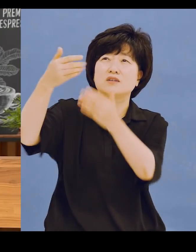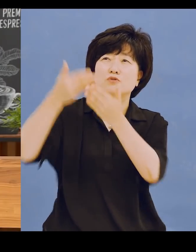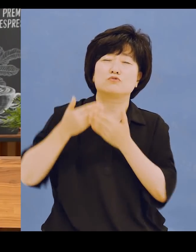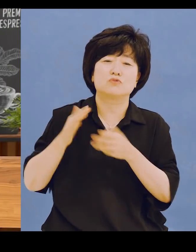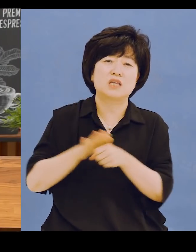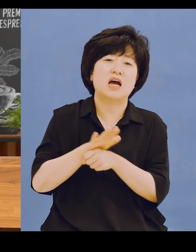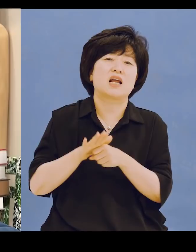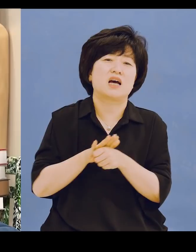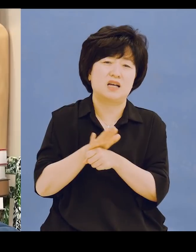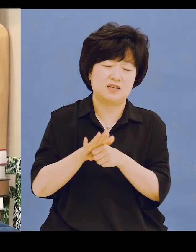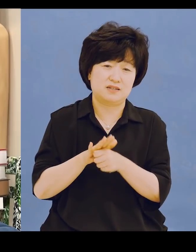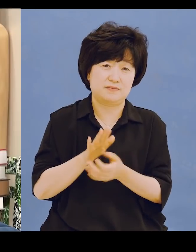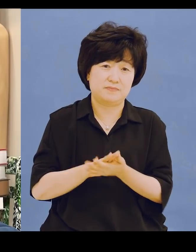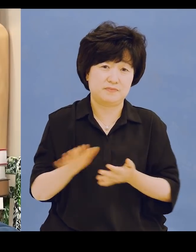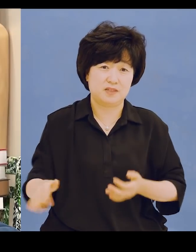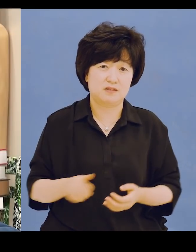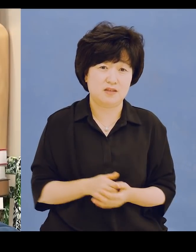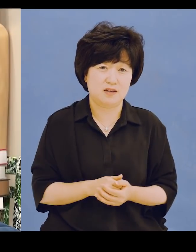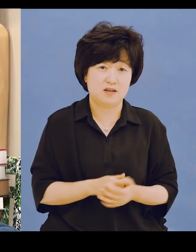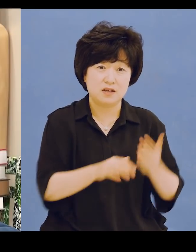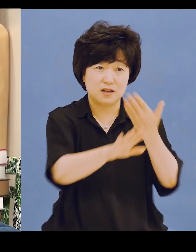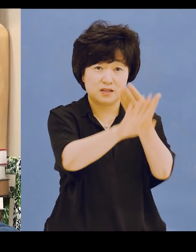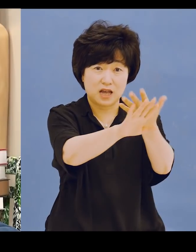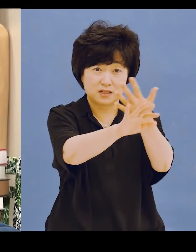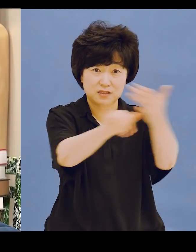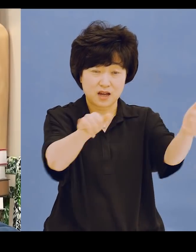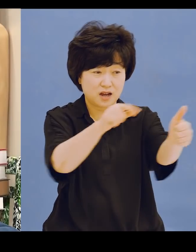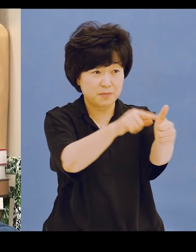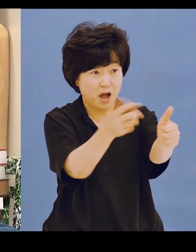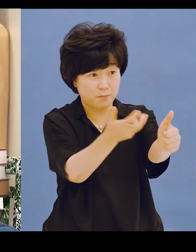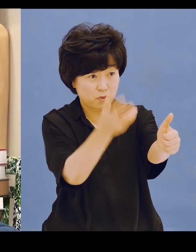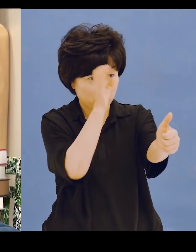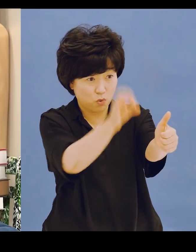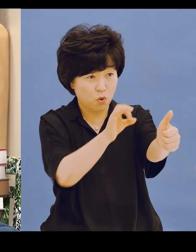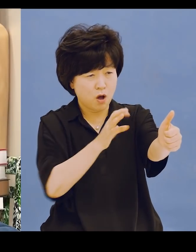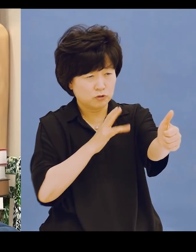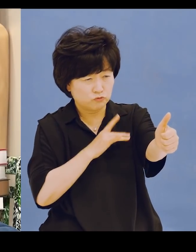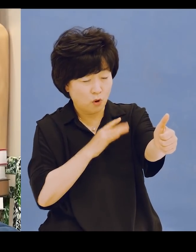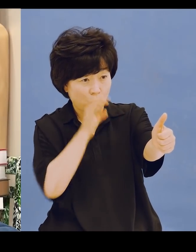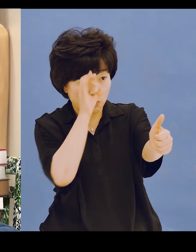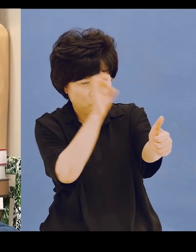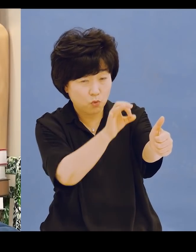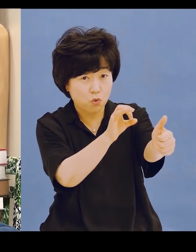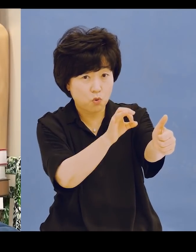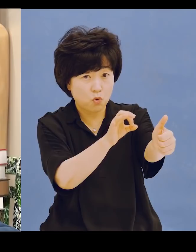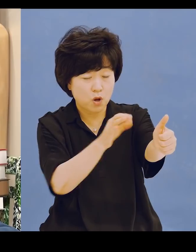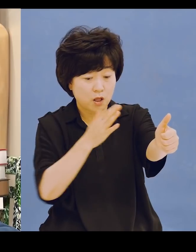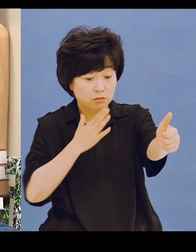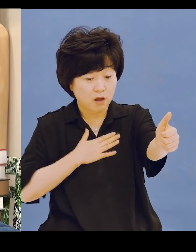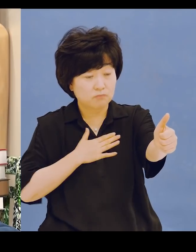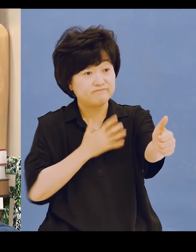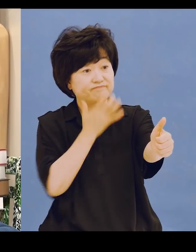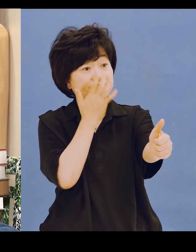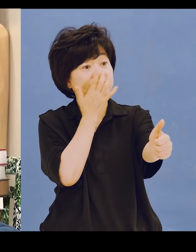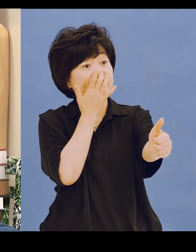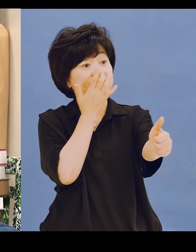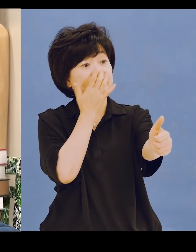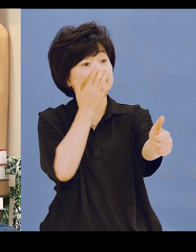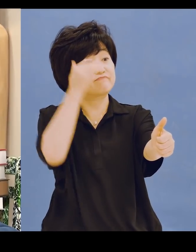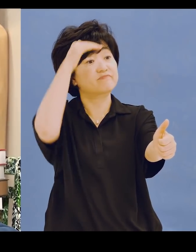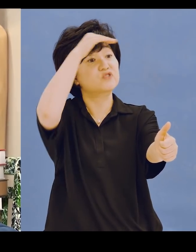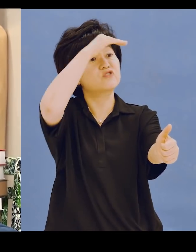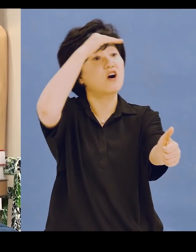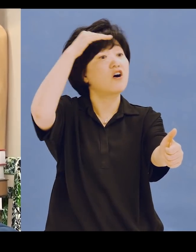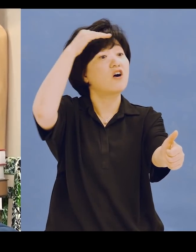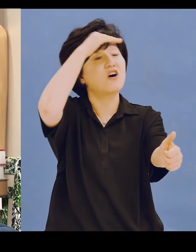여러분 너무 잘 알잖아요. 상대의 아픔을 보고 상대의 두려움을 보고 상대의 공포가 느껴지지 않는 것을 세상에서